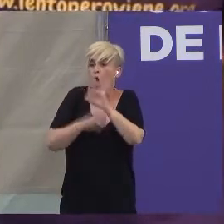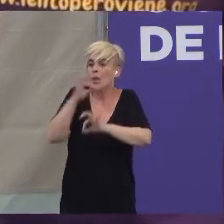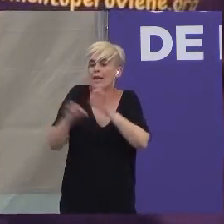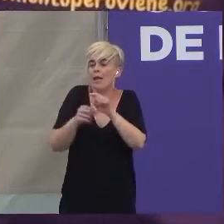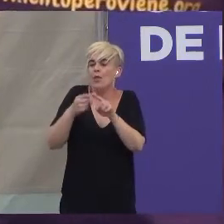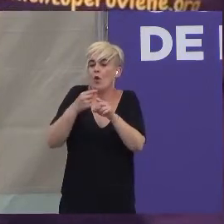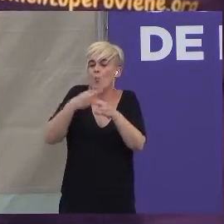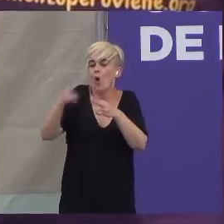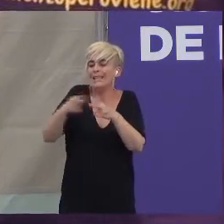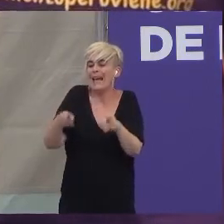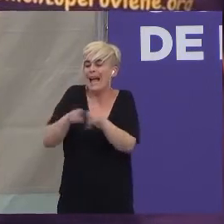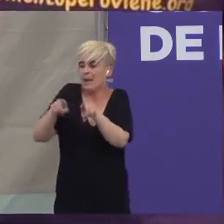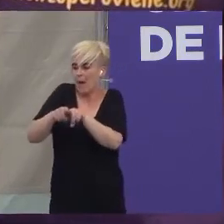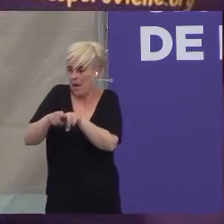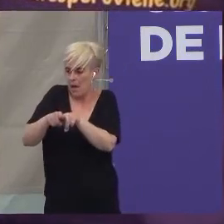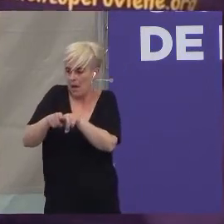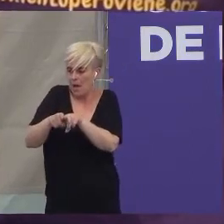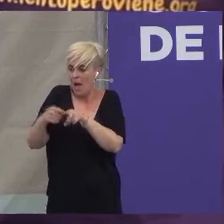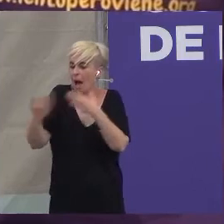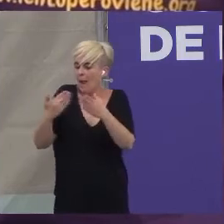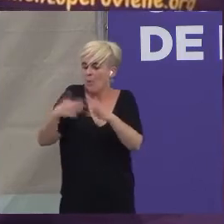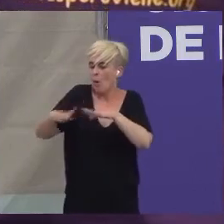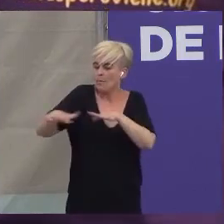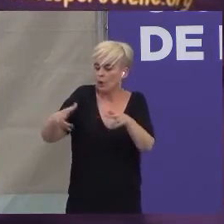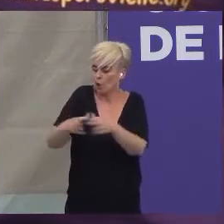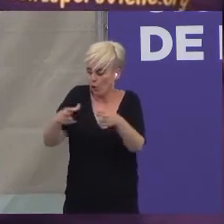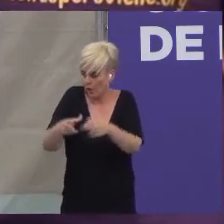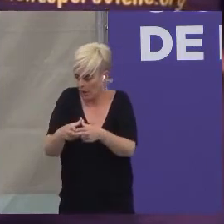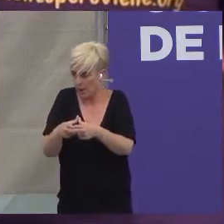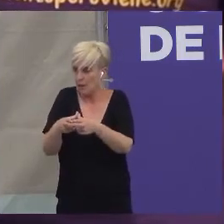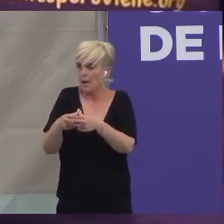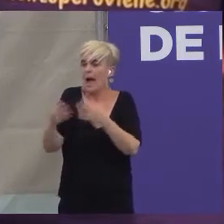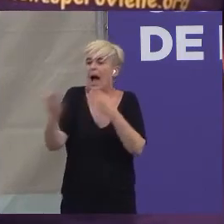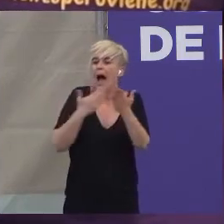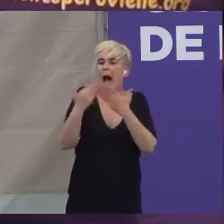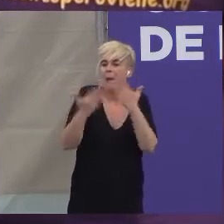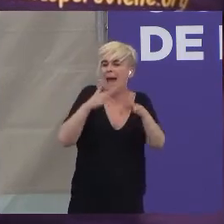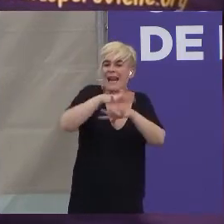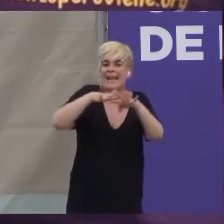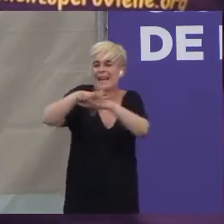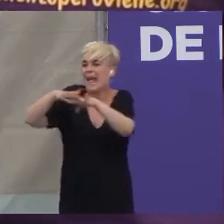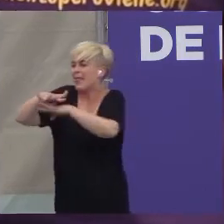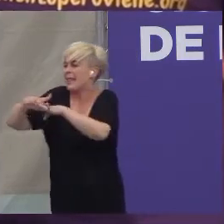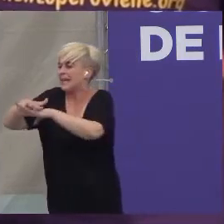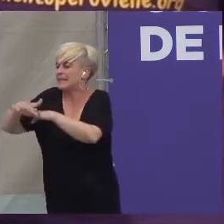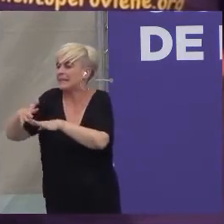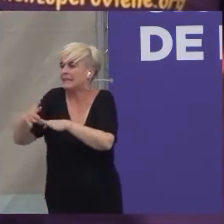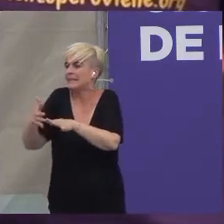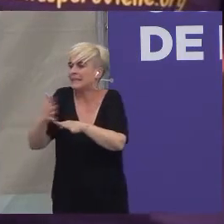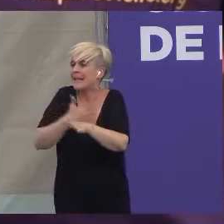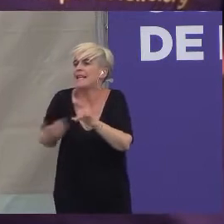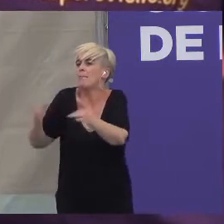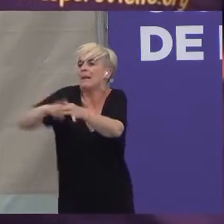germanes. Va de parlar en moviments socials. Parlar en molta gent en xarxa que vol prendre partit del canvi